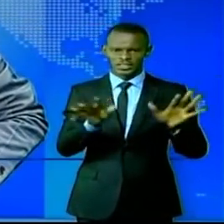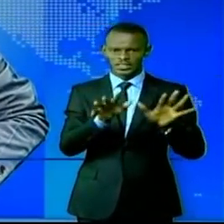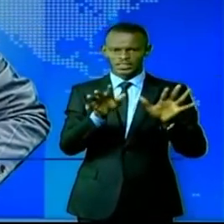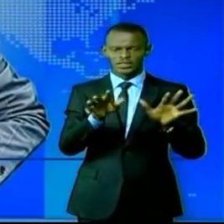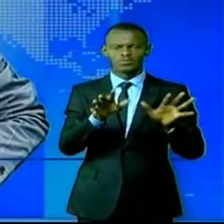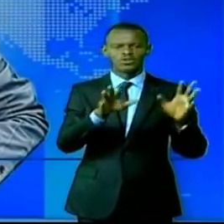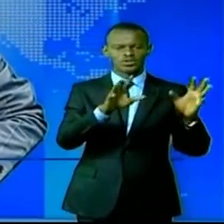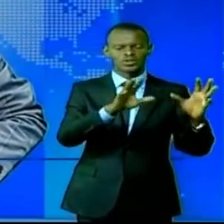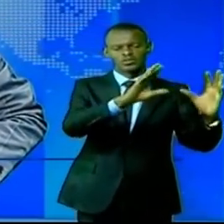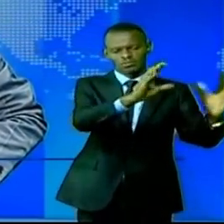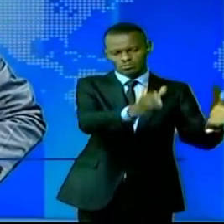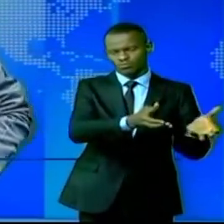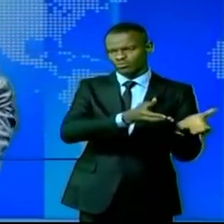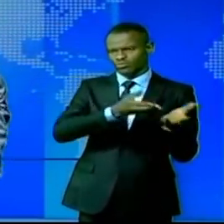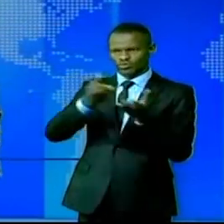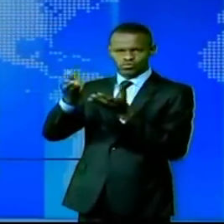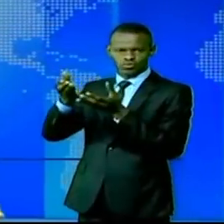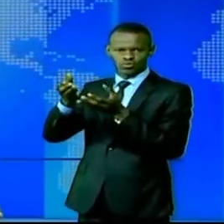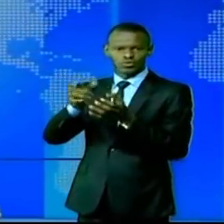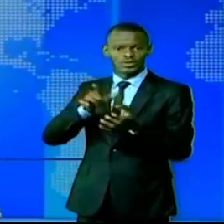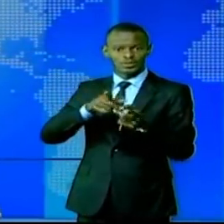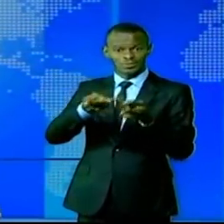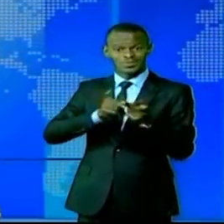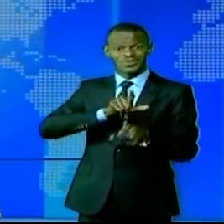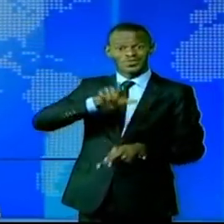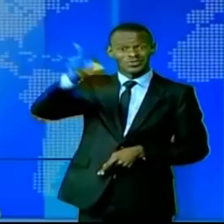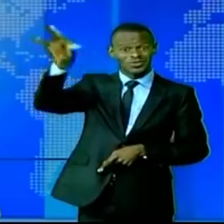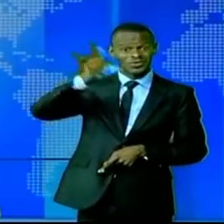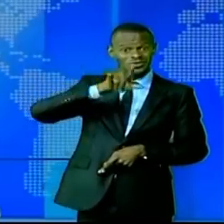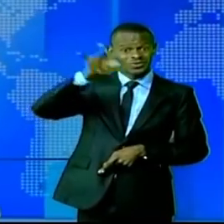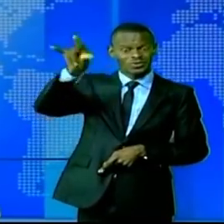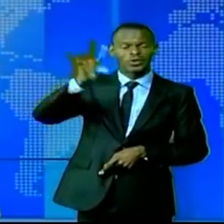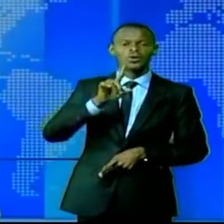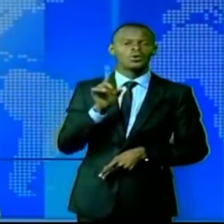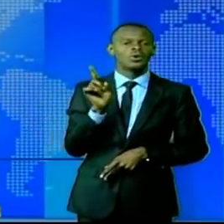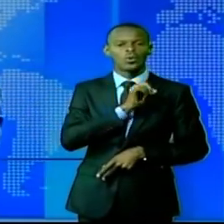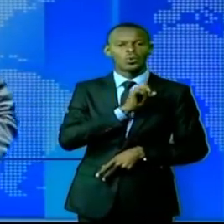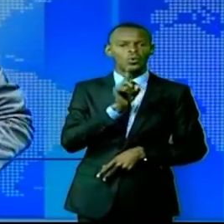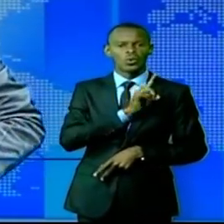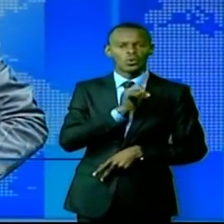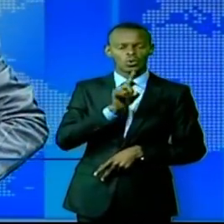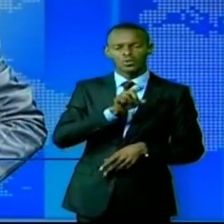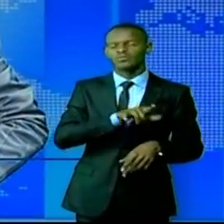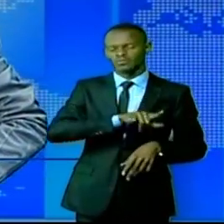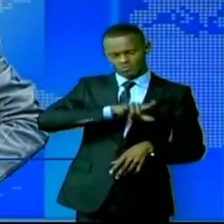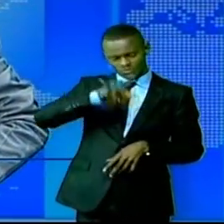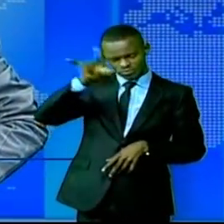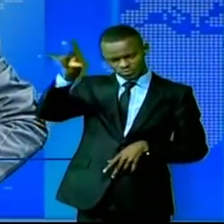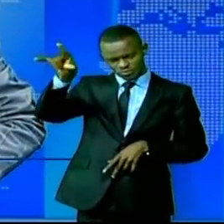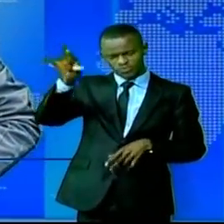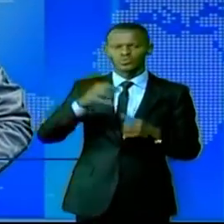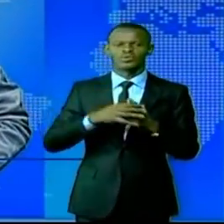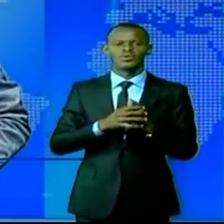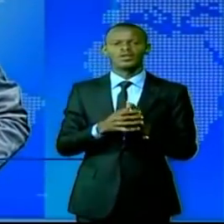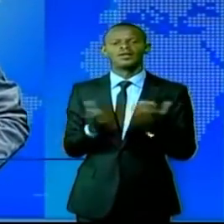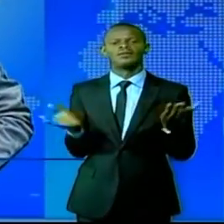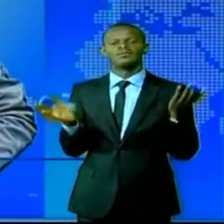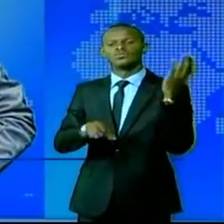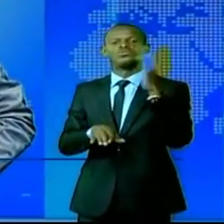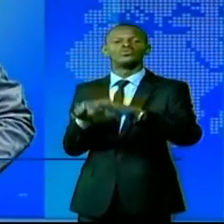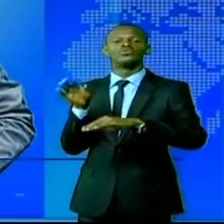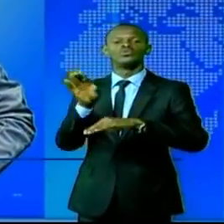la morgue pour l'aéroport de Ndjili. Et à 7h, départ de la dépouille mortelle pour son inhumation